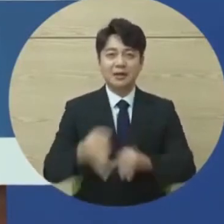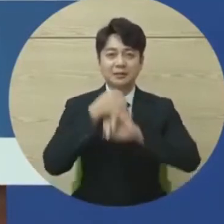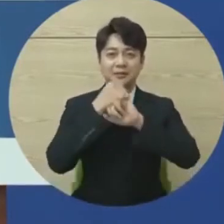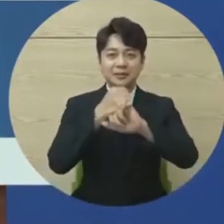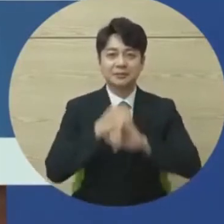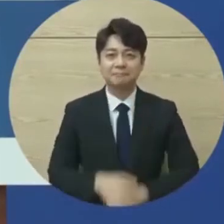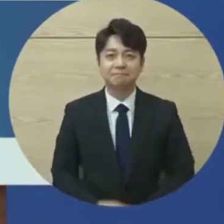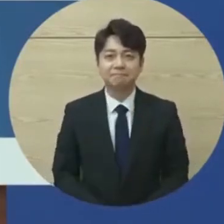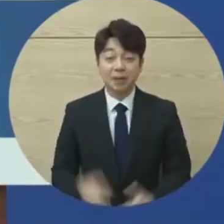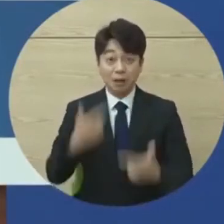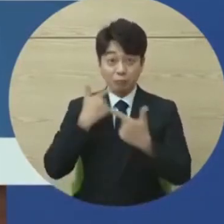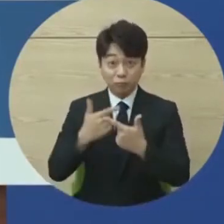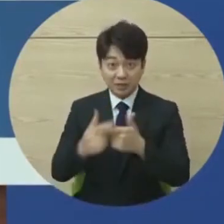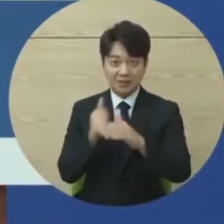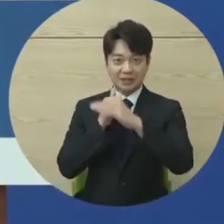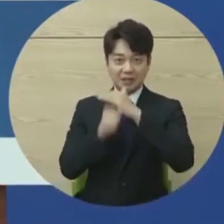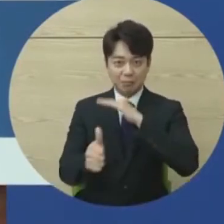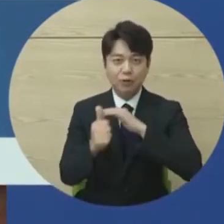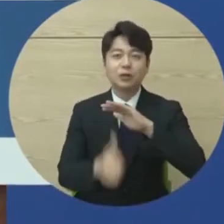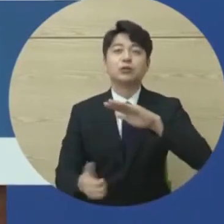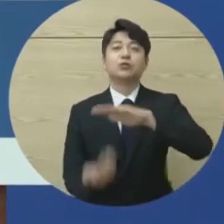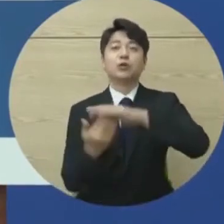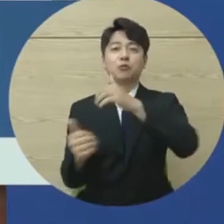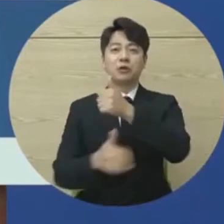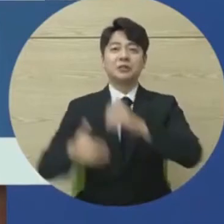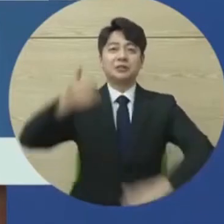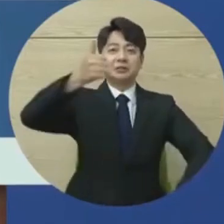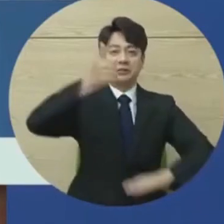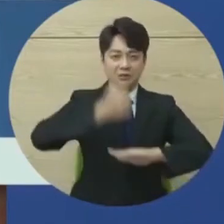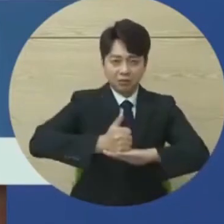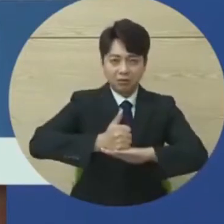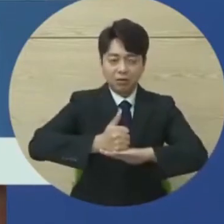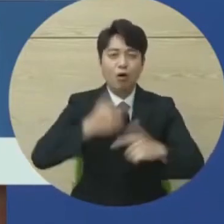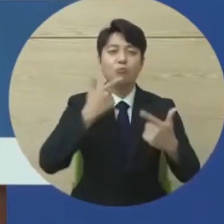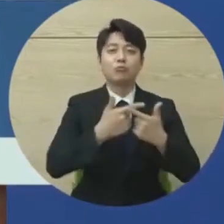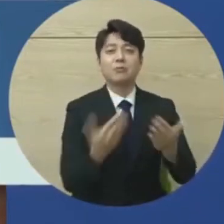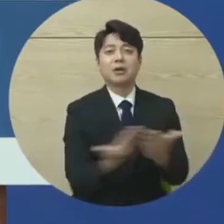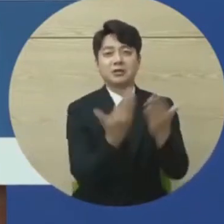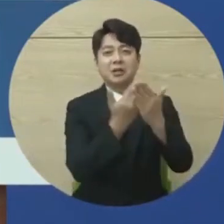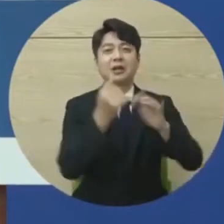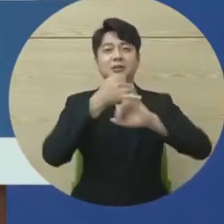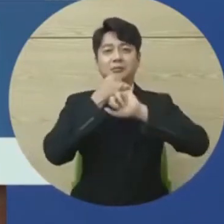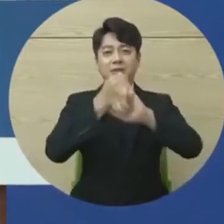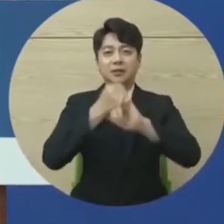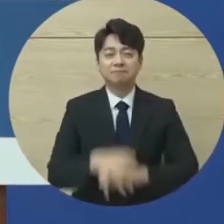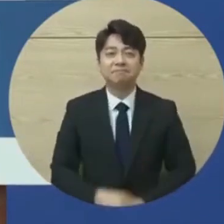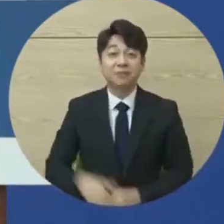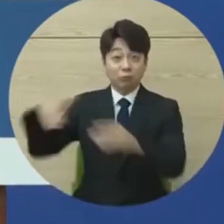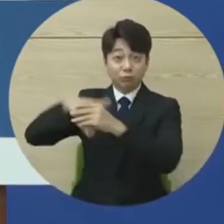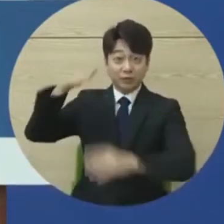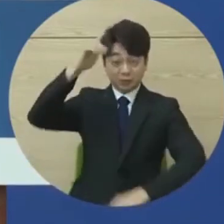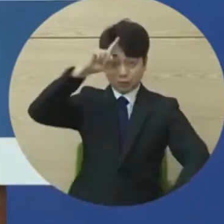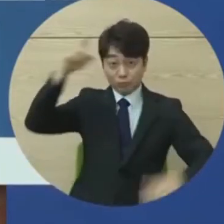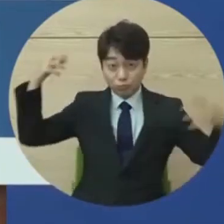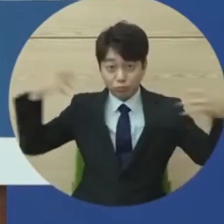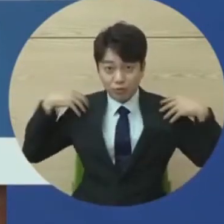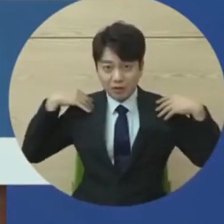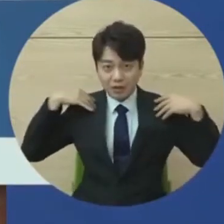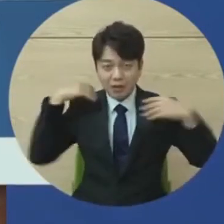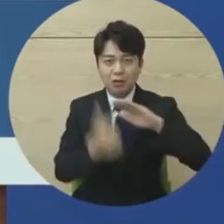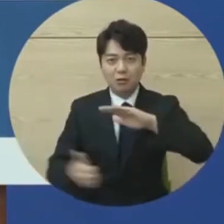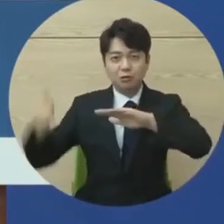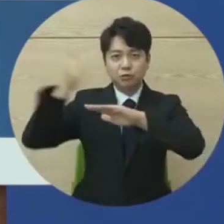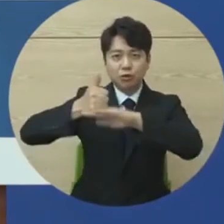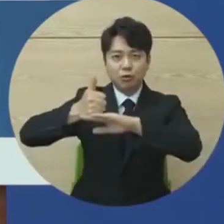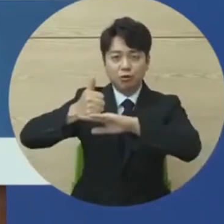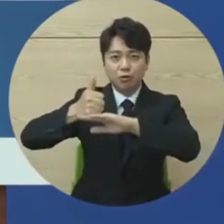부산을 대변하는 최고위원에 되어 부산의 꿈 이루겠습니다. 문재인 정부의 최종적 성공은 대선 승리에